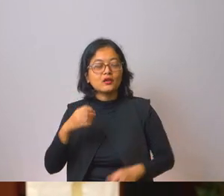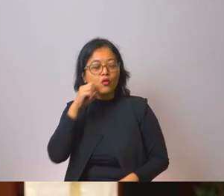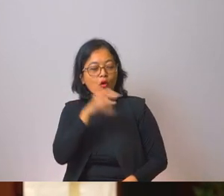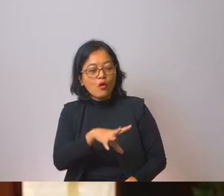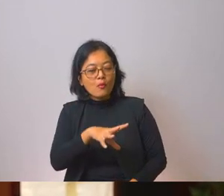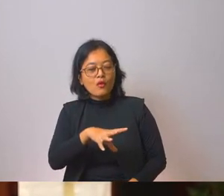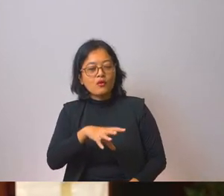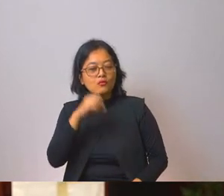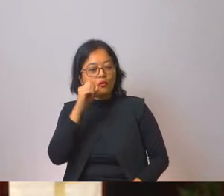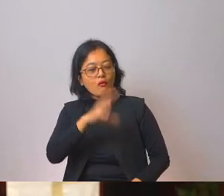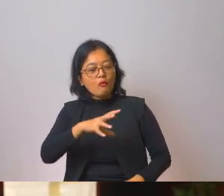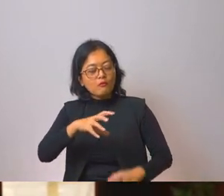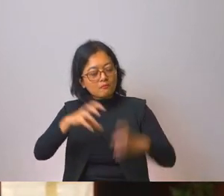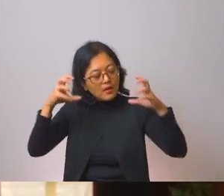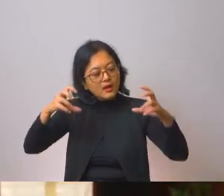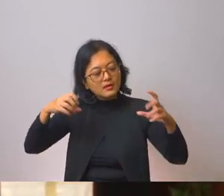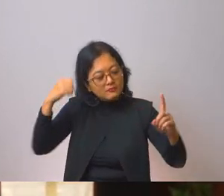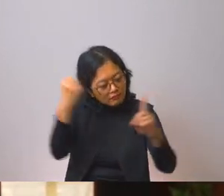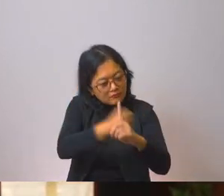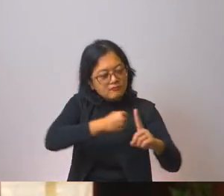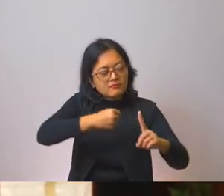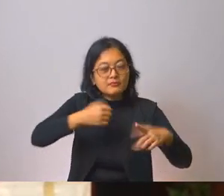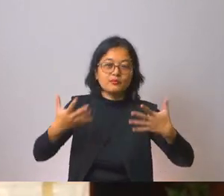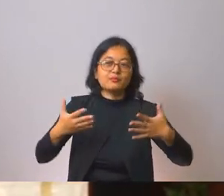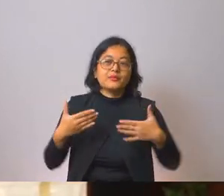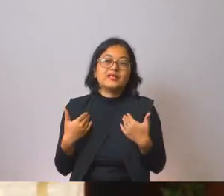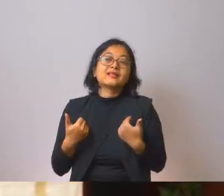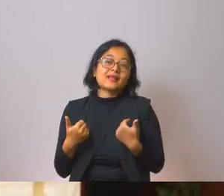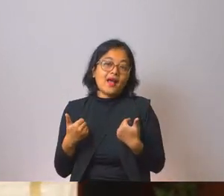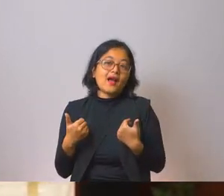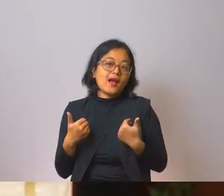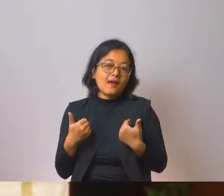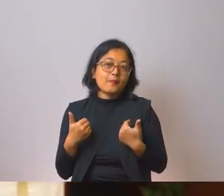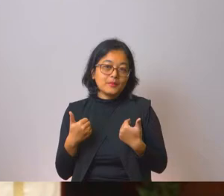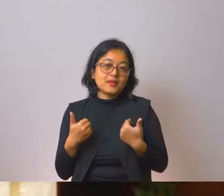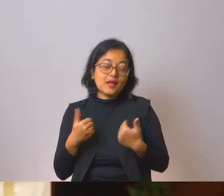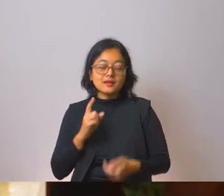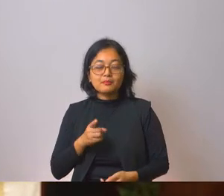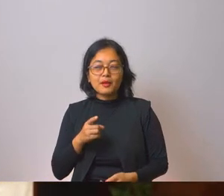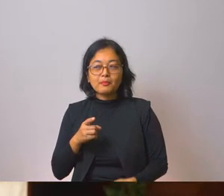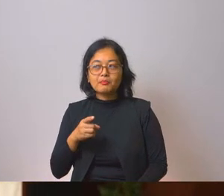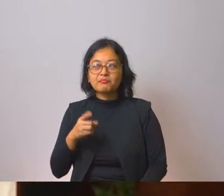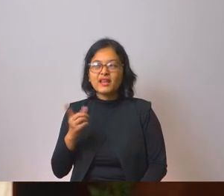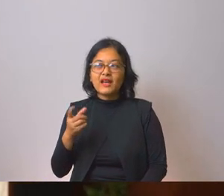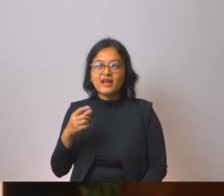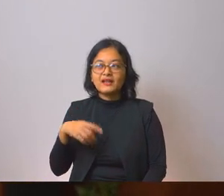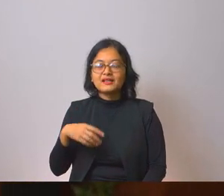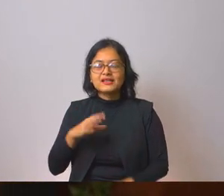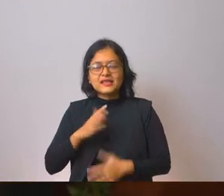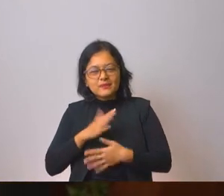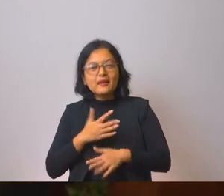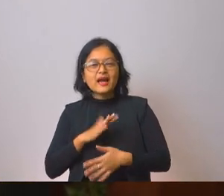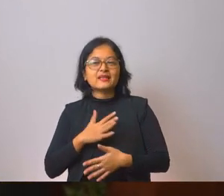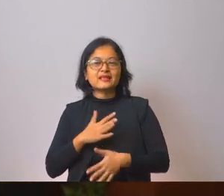yang kekerasan fisik, bisa saja. Kekerasan fisik itu, nyubit itu juga termasuk kekerasan fisik